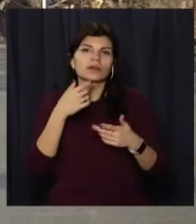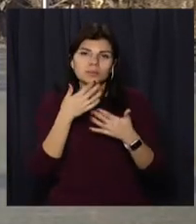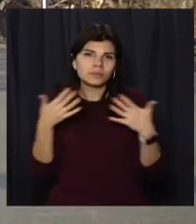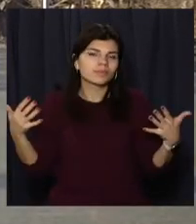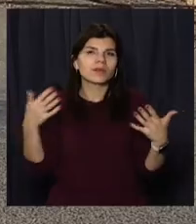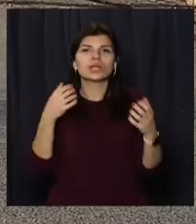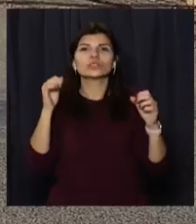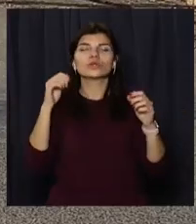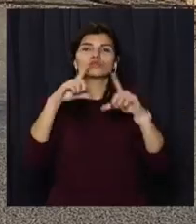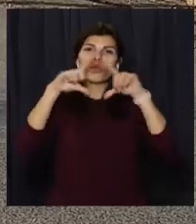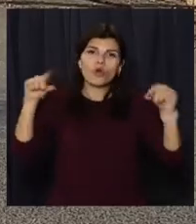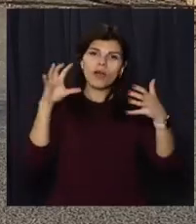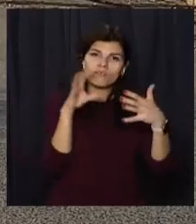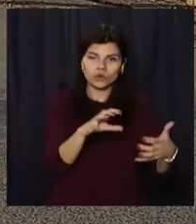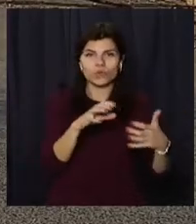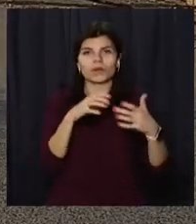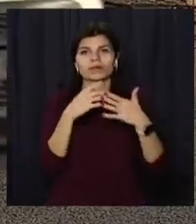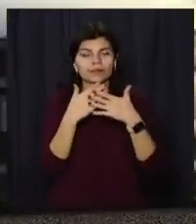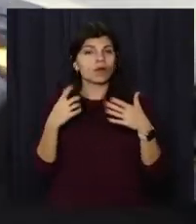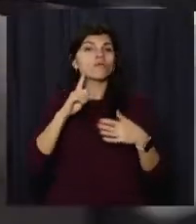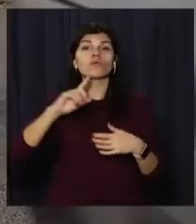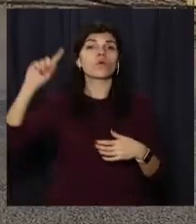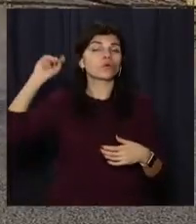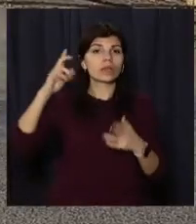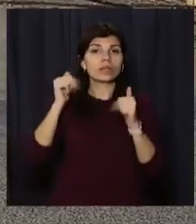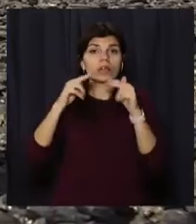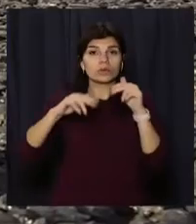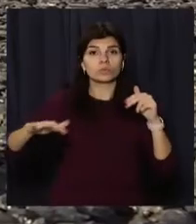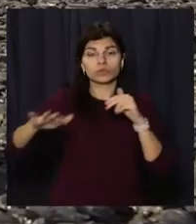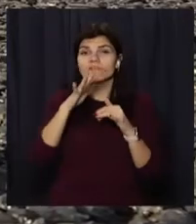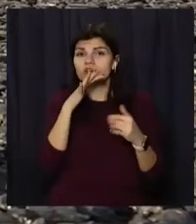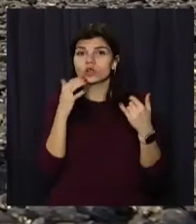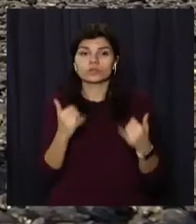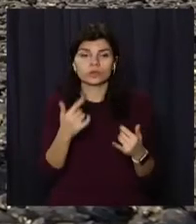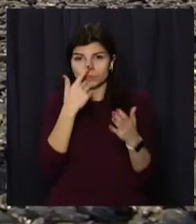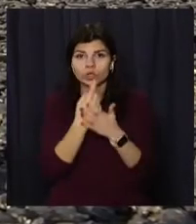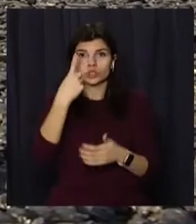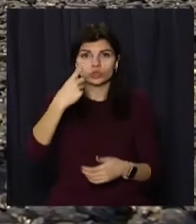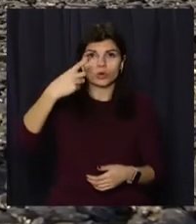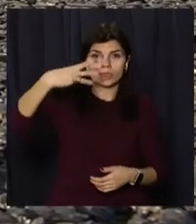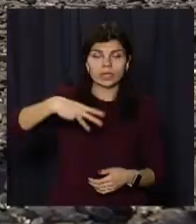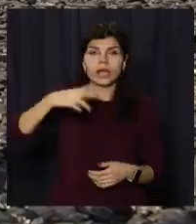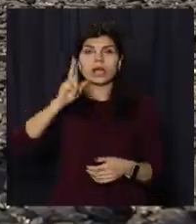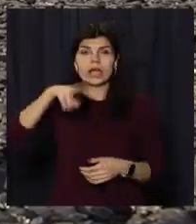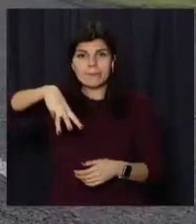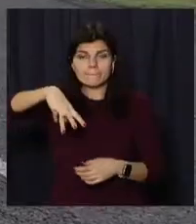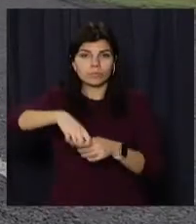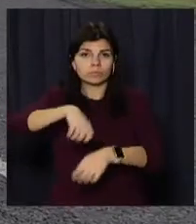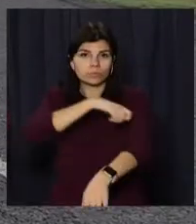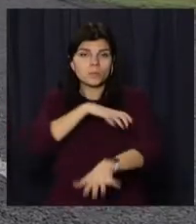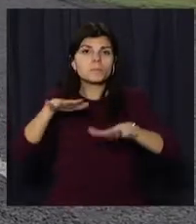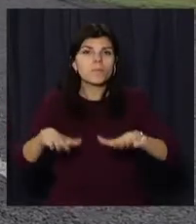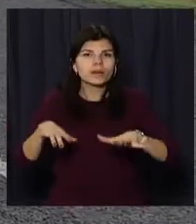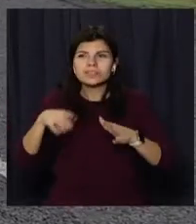оперативних машин та шкільних автобусів. Загалом торік на Дніпропетровщині осучаснили понад 130 кілометрів доріг місцевого